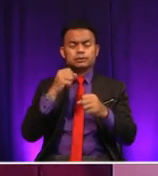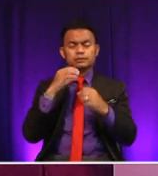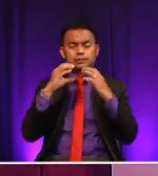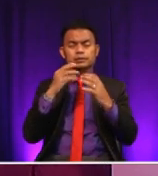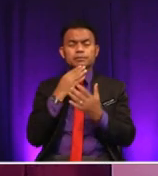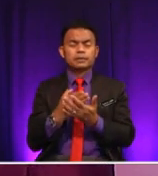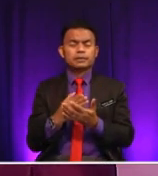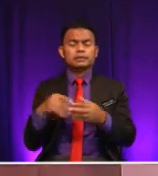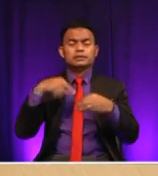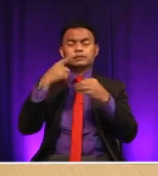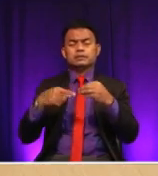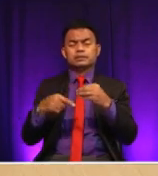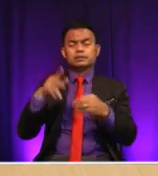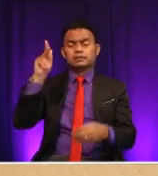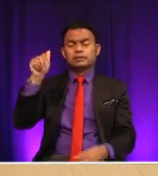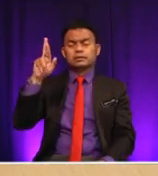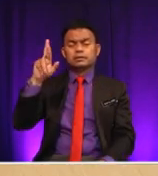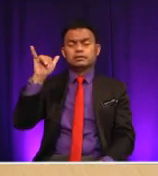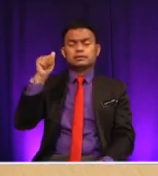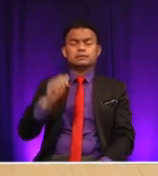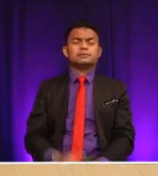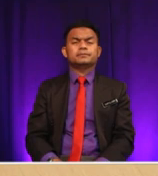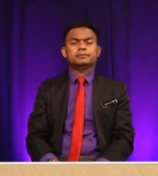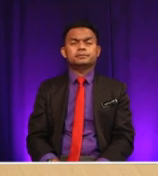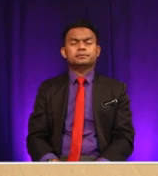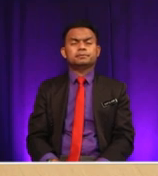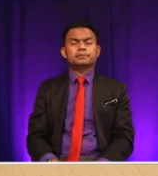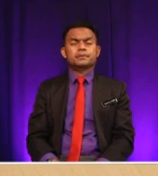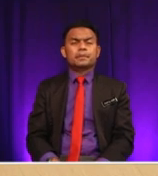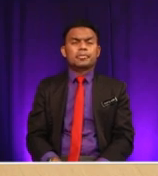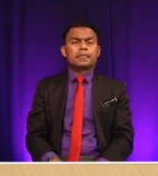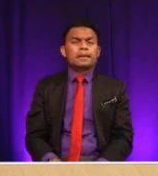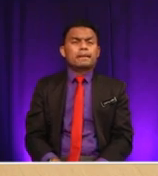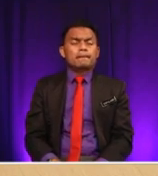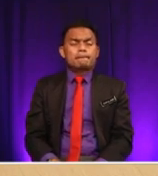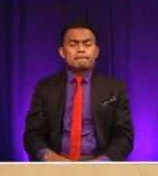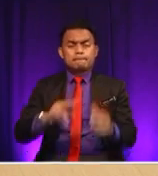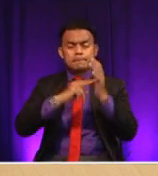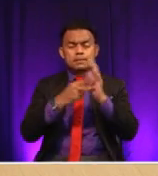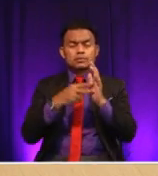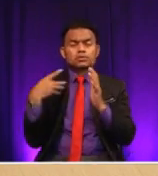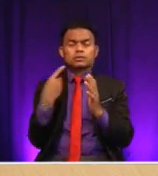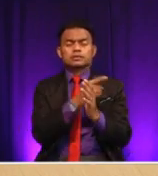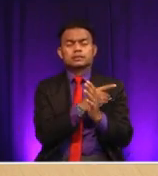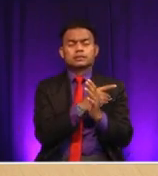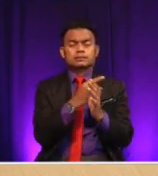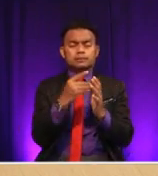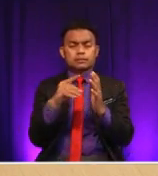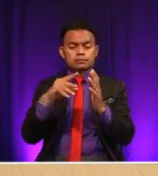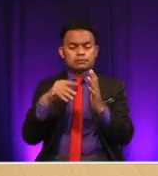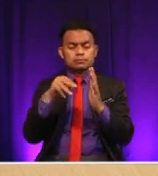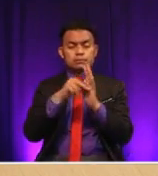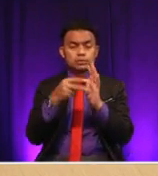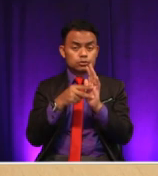yang menyerahkan pemikiran yang pernah itu maksud kritikan Sanjungan oke yang Maksudnya kita